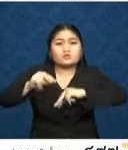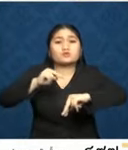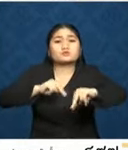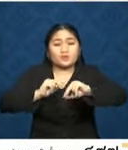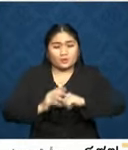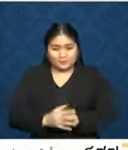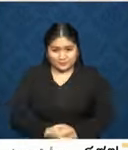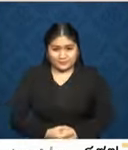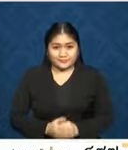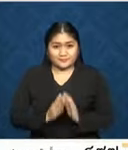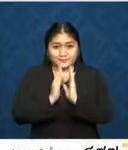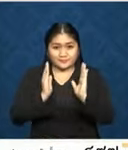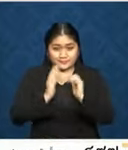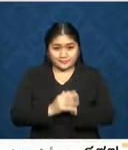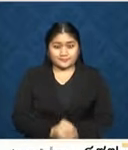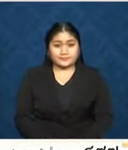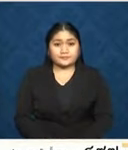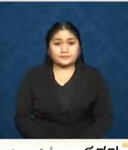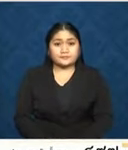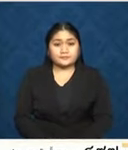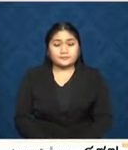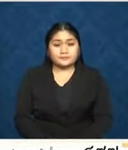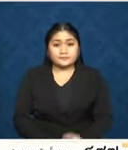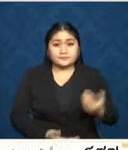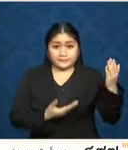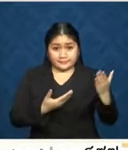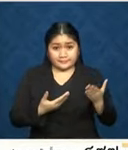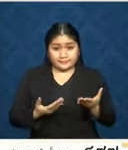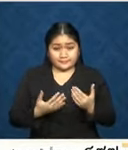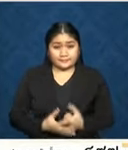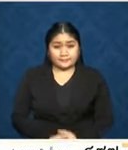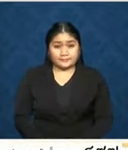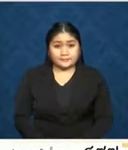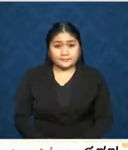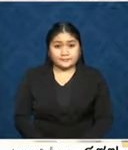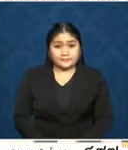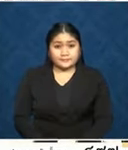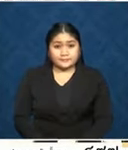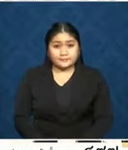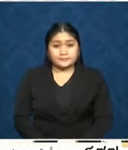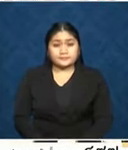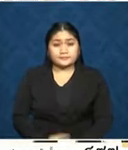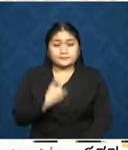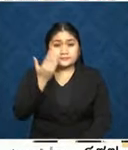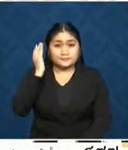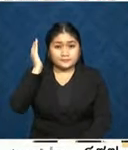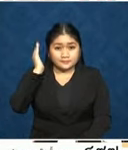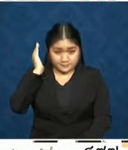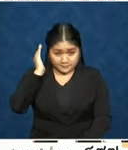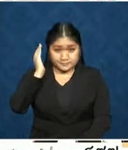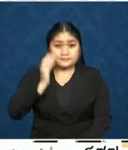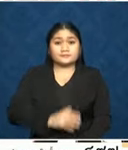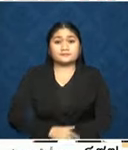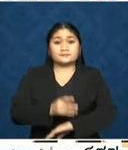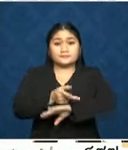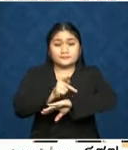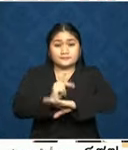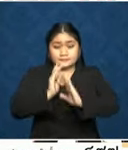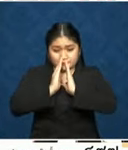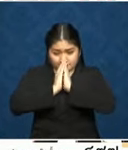ด้วยค่ะขอบพระคุณค่ะขอเชิญคุณธนายศทิมสุวรรณครับครับเรียนท่านประธานสภาที่เคารพครับผมนาย